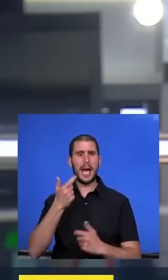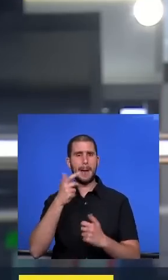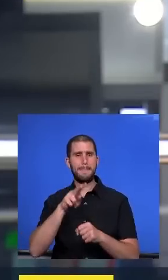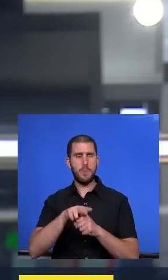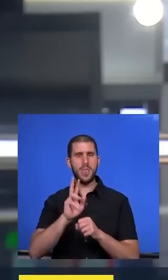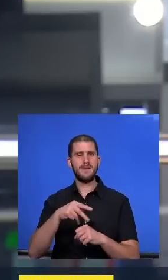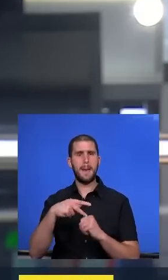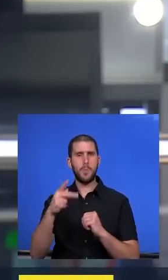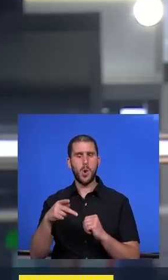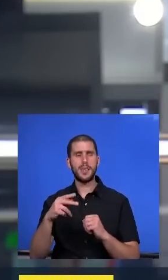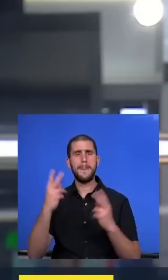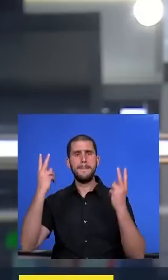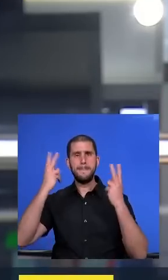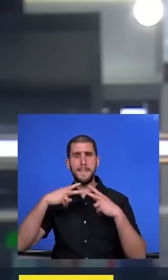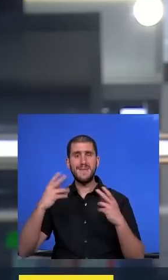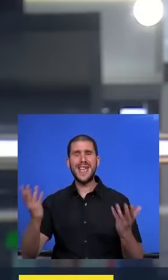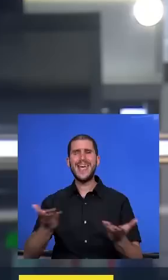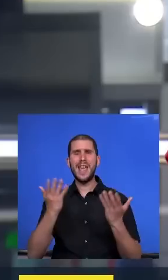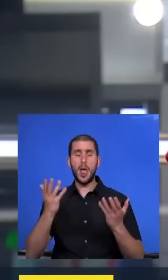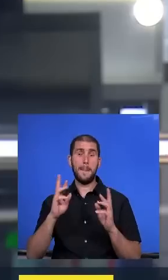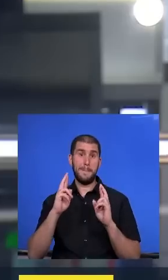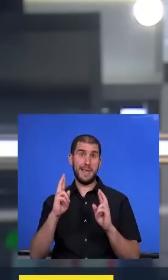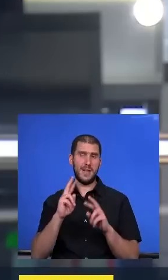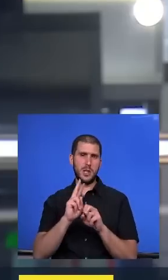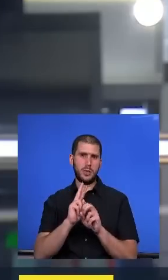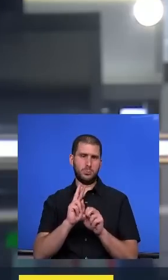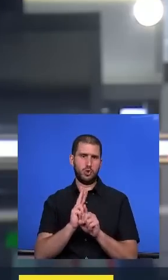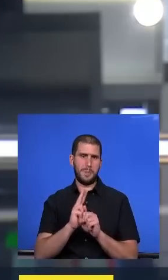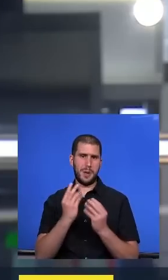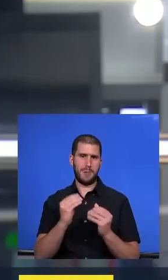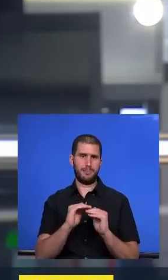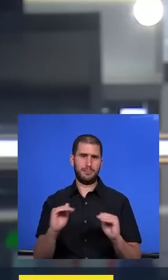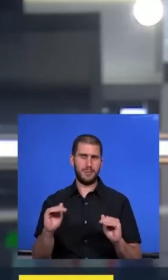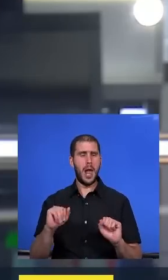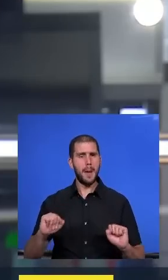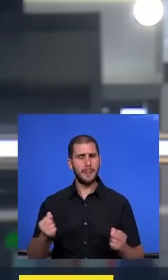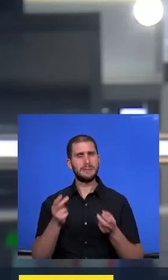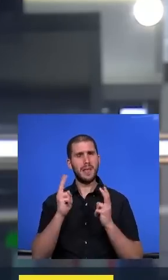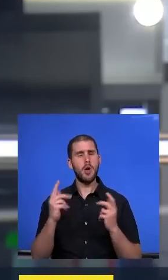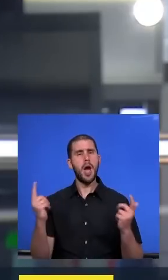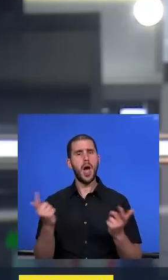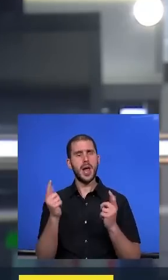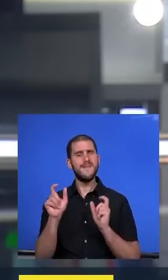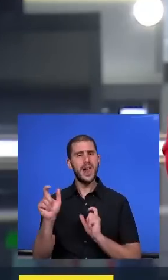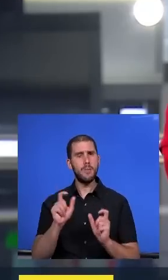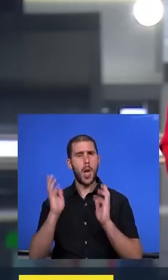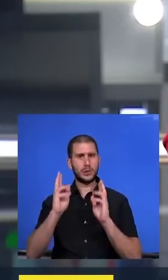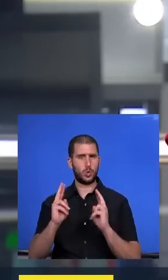מתווה ההילולה, בתקווה שהפעם הוא גם ישמר. רובי אמרשלג על המאמצים לאפשר את החגיגה ולמנוע אסון